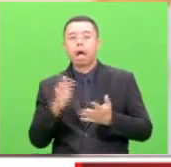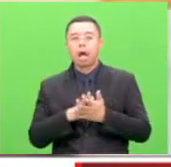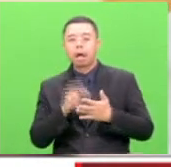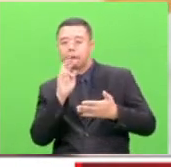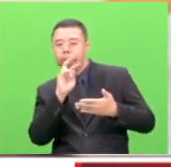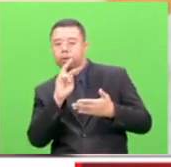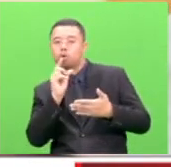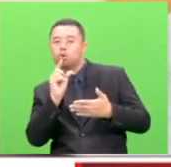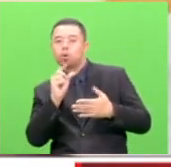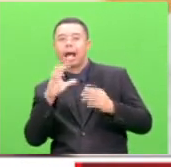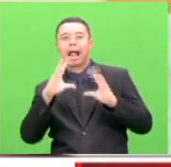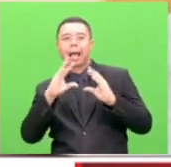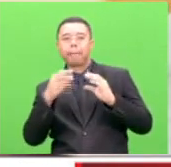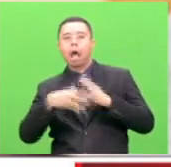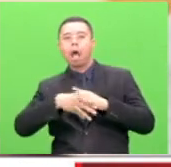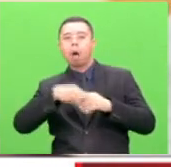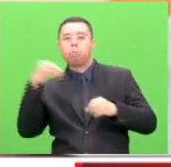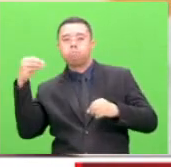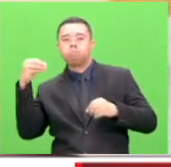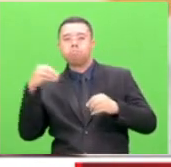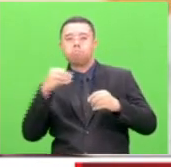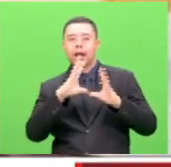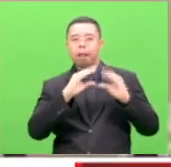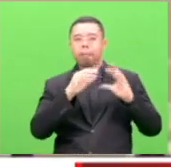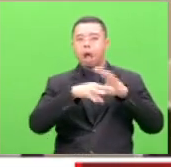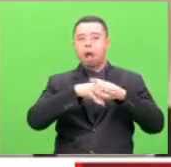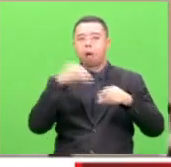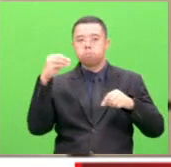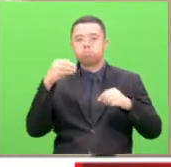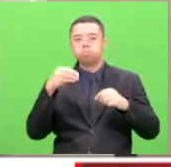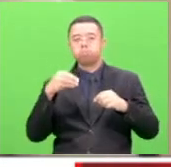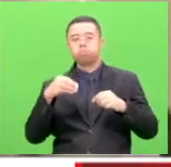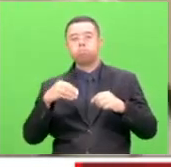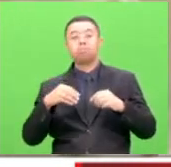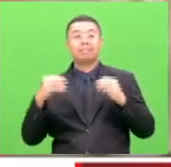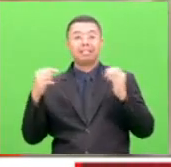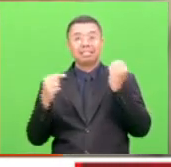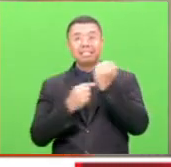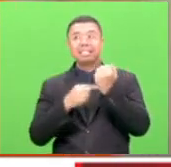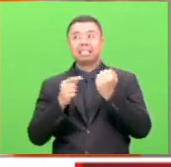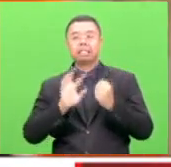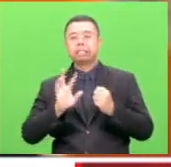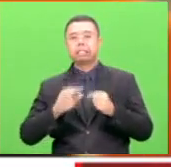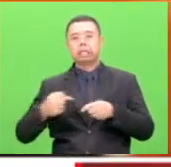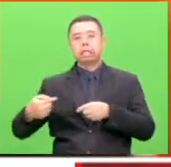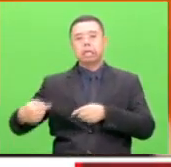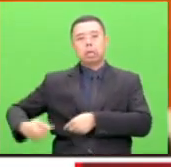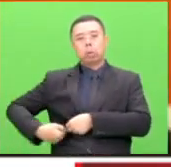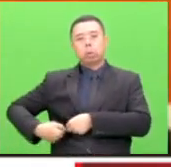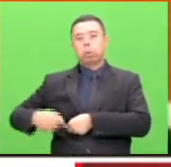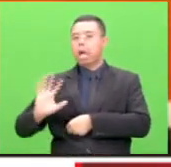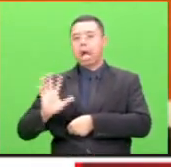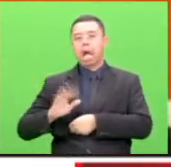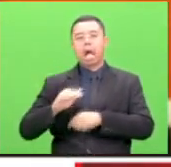removal atau mengeluarkan lemak di bagian-bagian tubuh yang diinginkan. Teknik ini dilakukan tanpa anestesi, tanpa